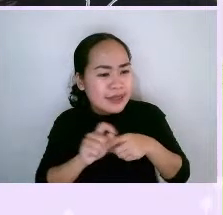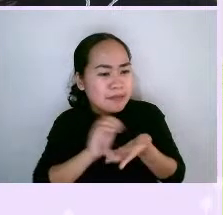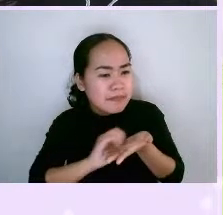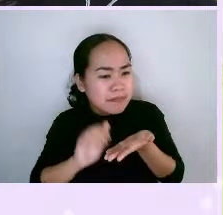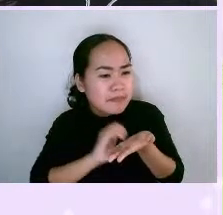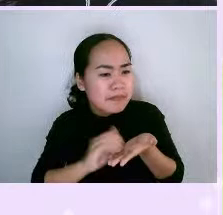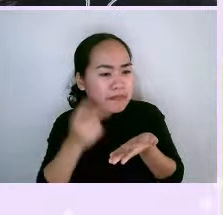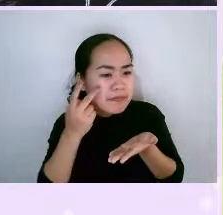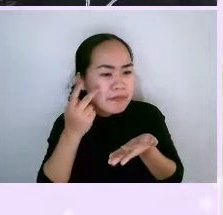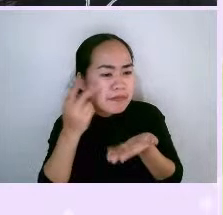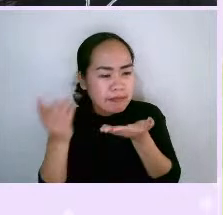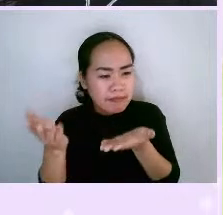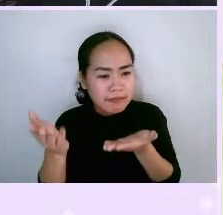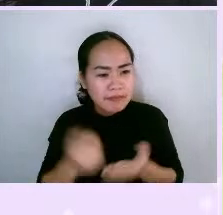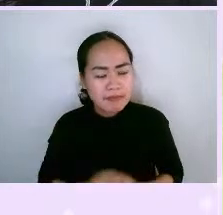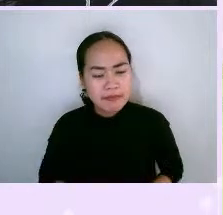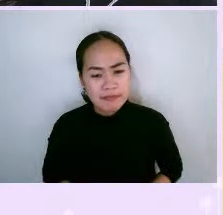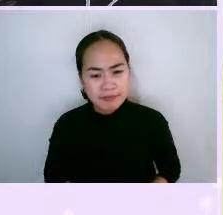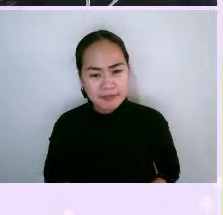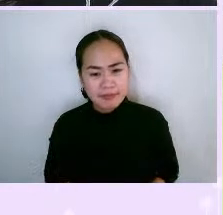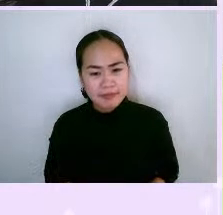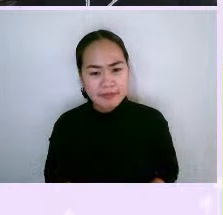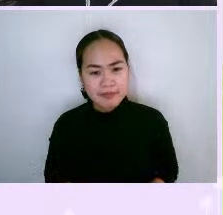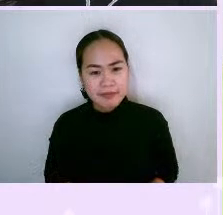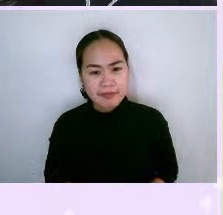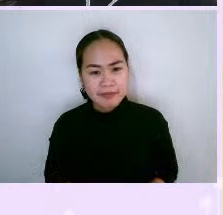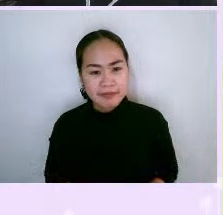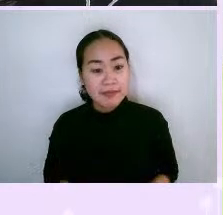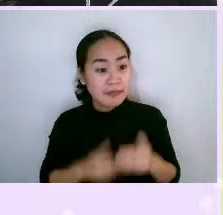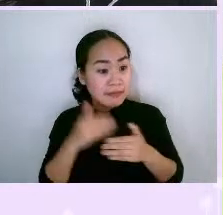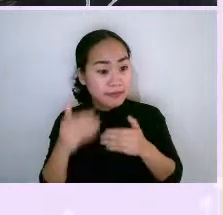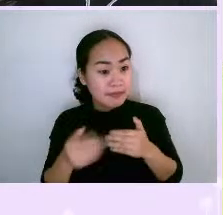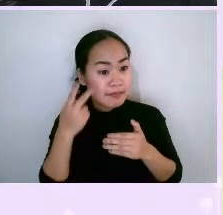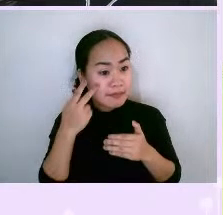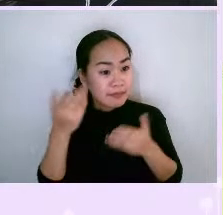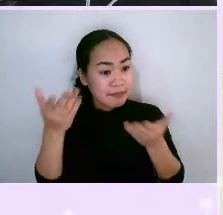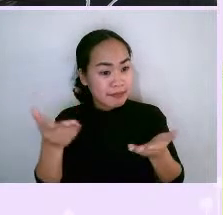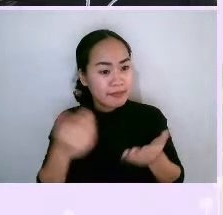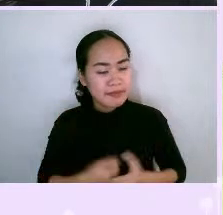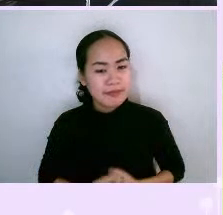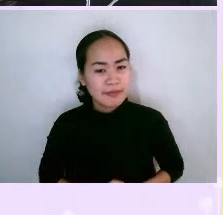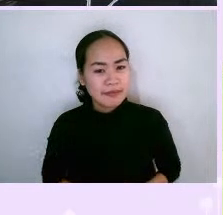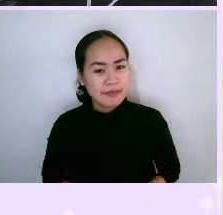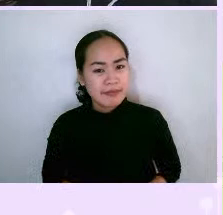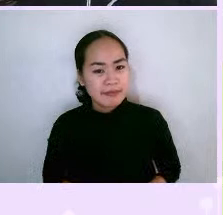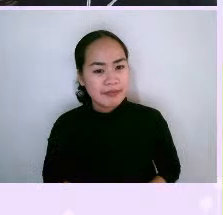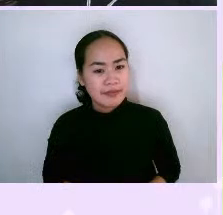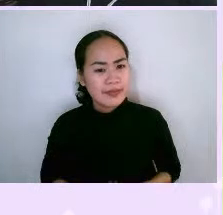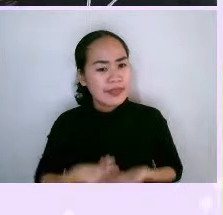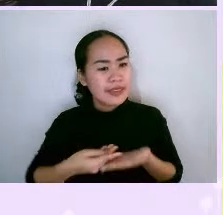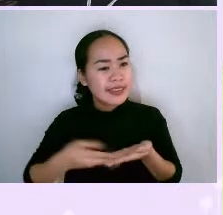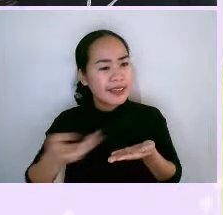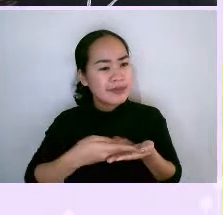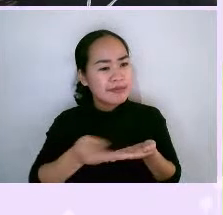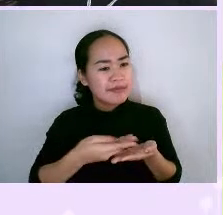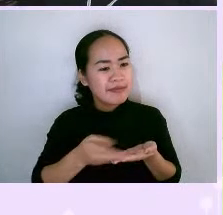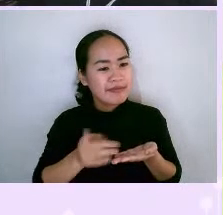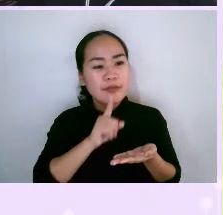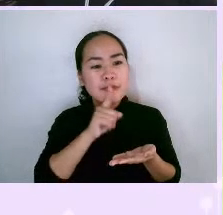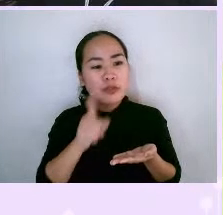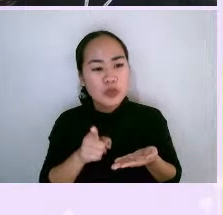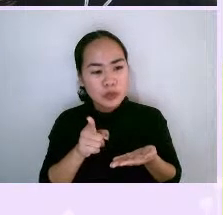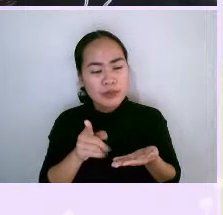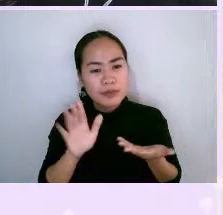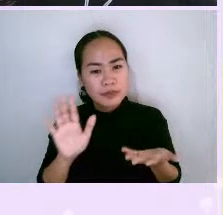Next, we have also, next slide, Ayan po, namimigay po tayo ng mga